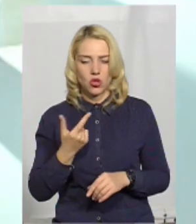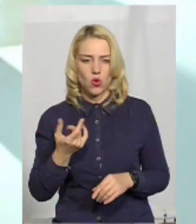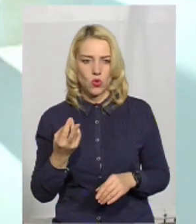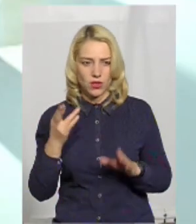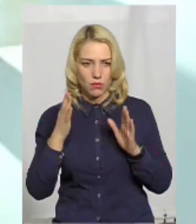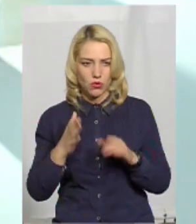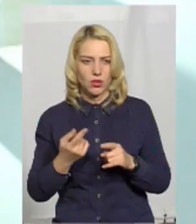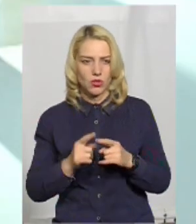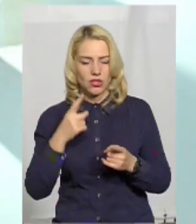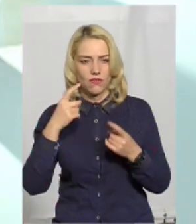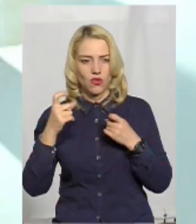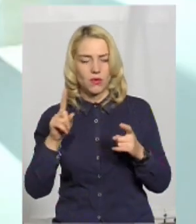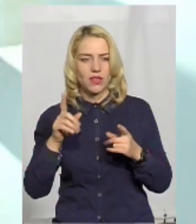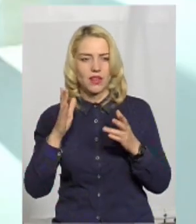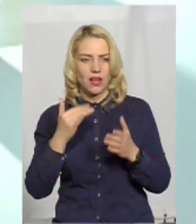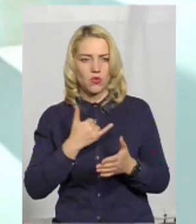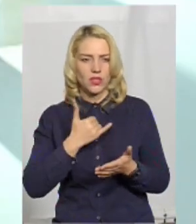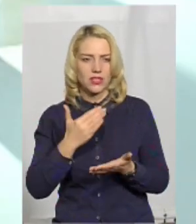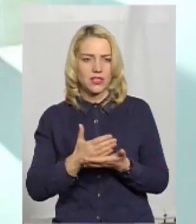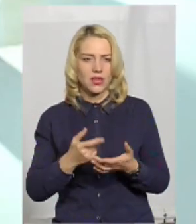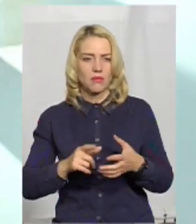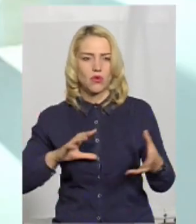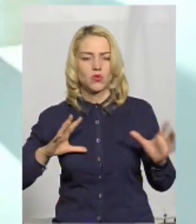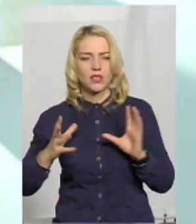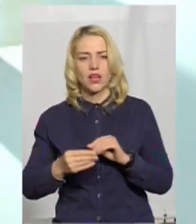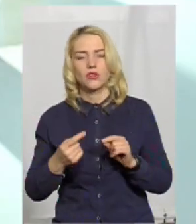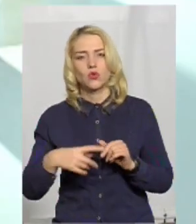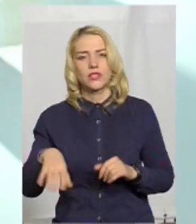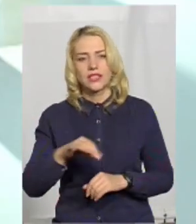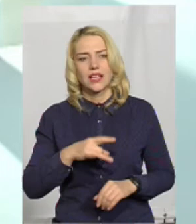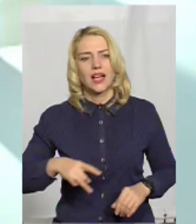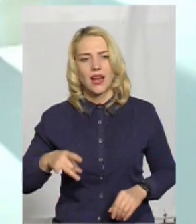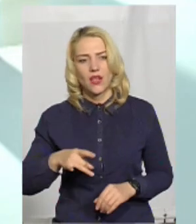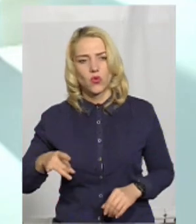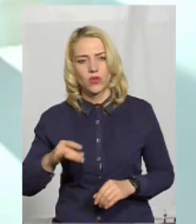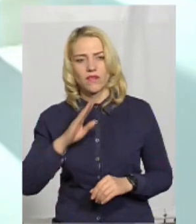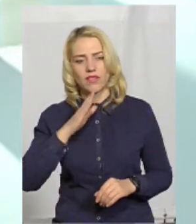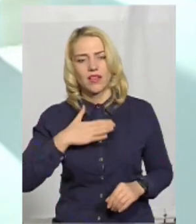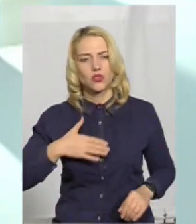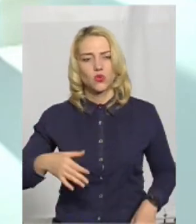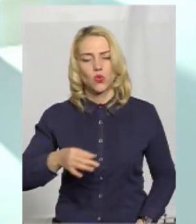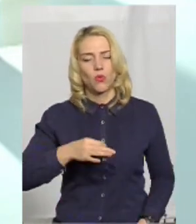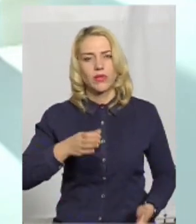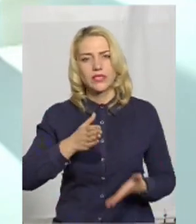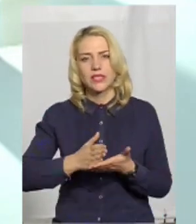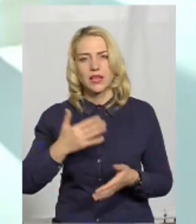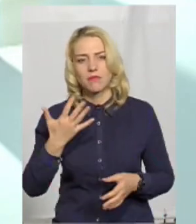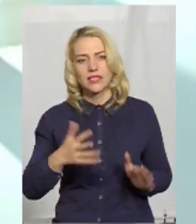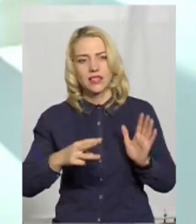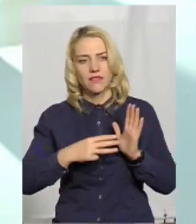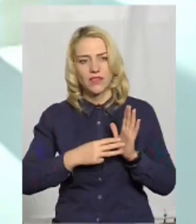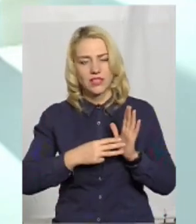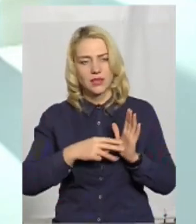буде. По тій інформації, яка в нас є, ми все рівно її узагальнюємо з усіх районів нашого області, є